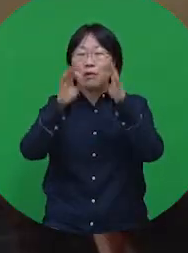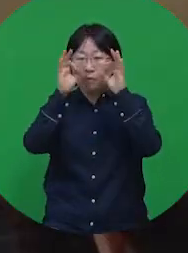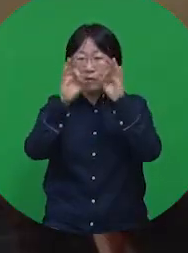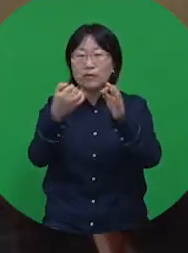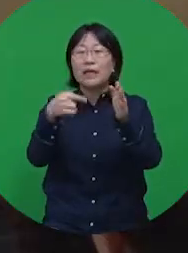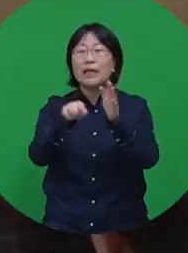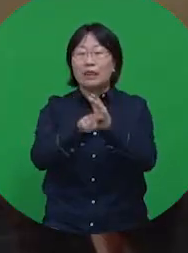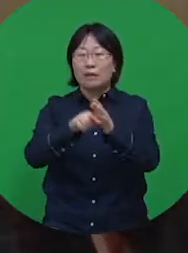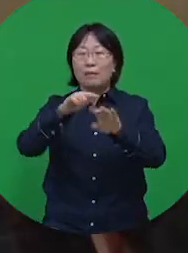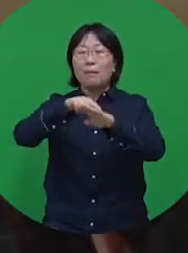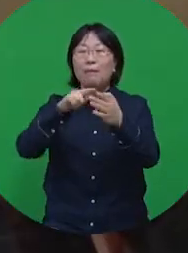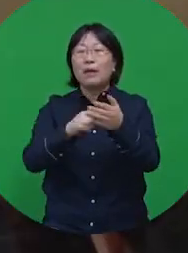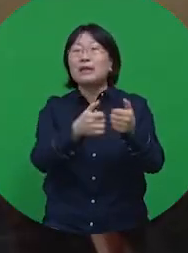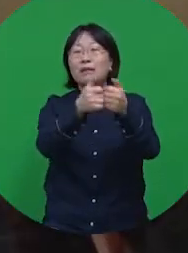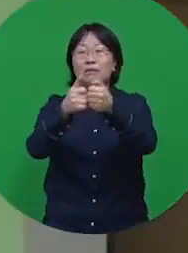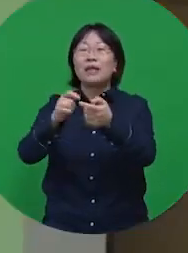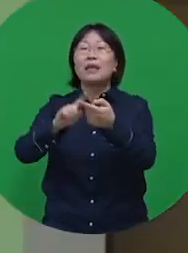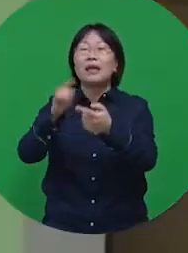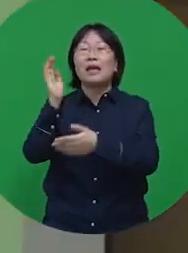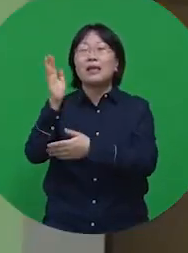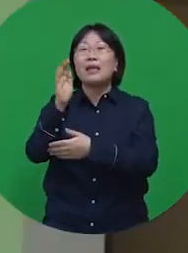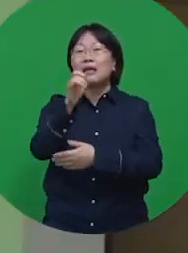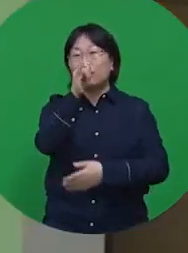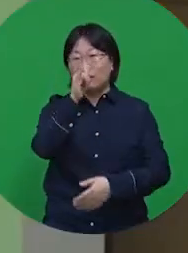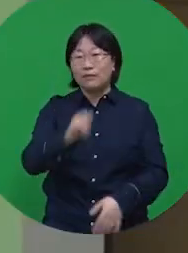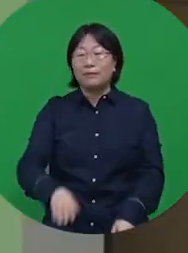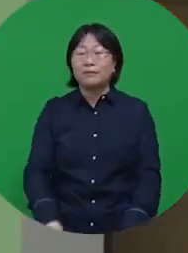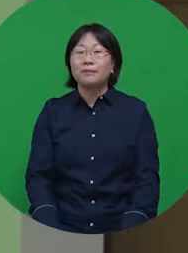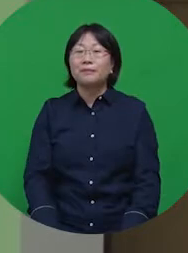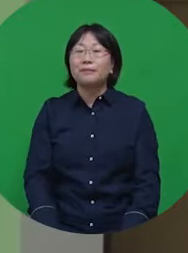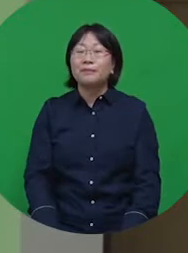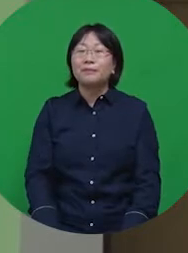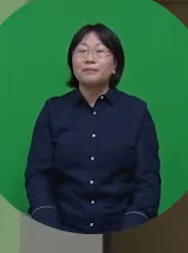마음을 들여다볼 수 있도록 심리에 대한 이야기도 이어지고 있습니다.